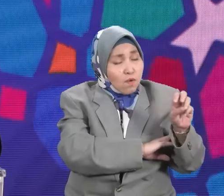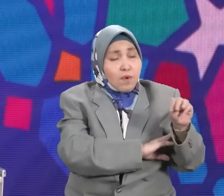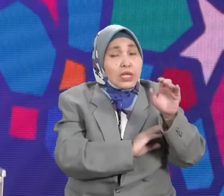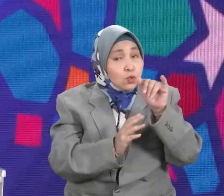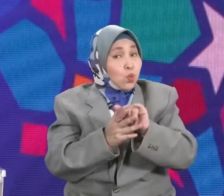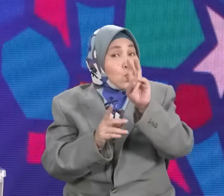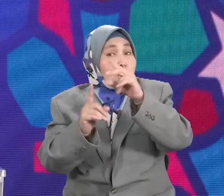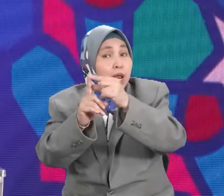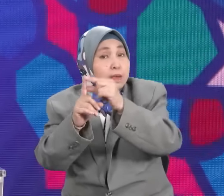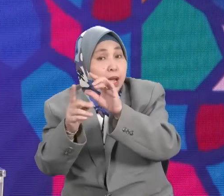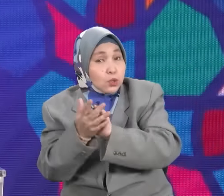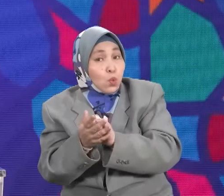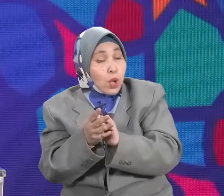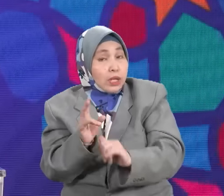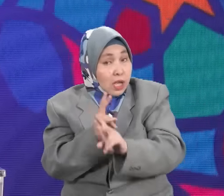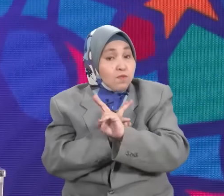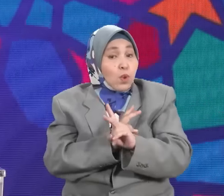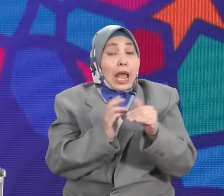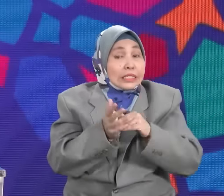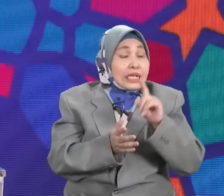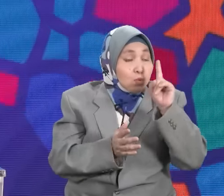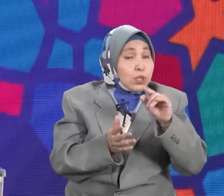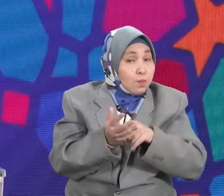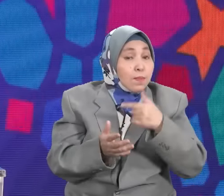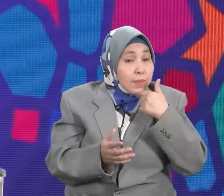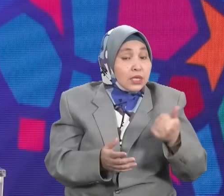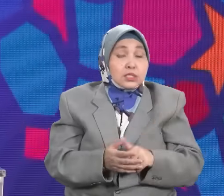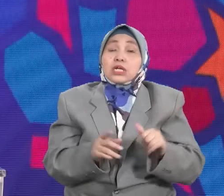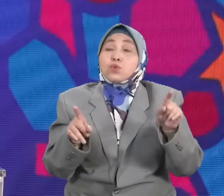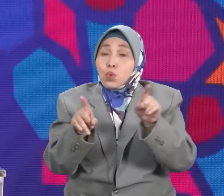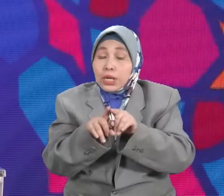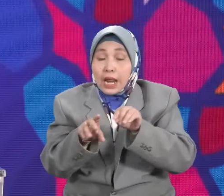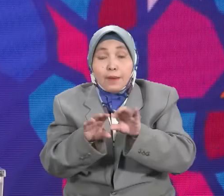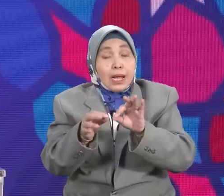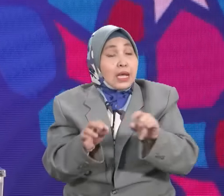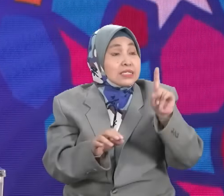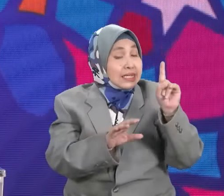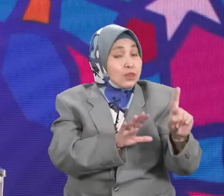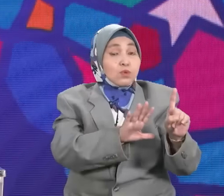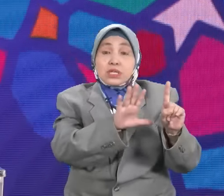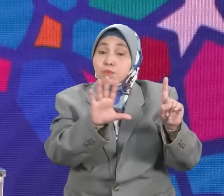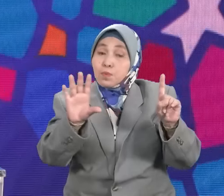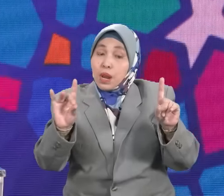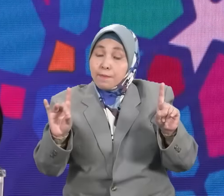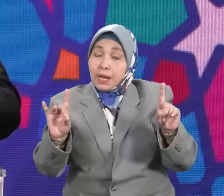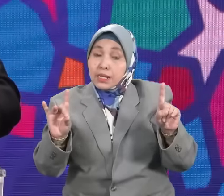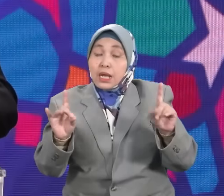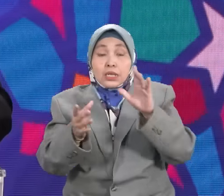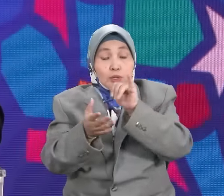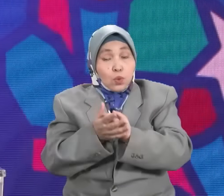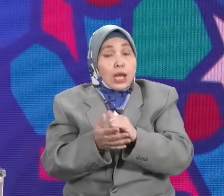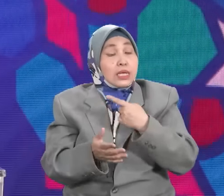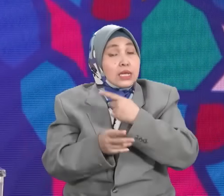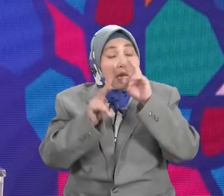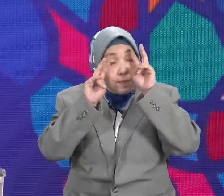baik satu lagi ah ini penarik juga dalam ayat yang ke-158 yaitulah